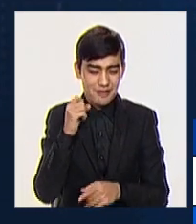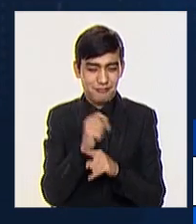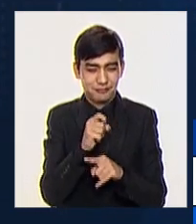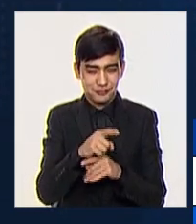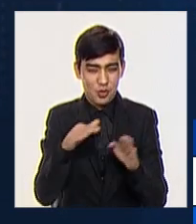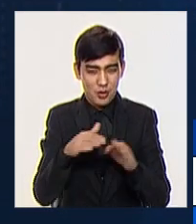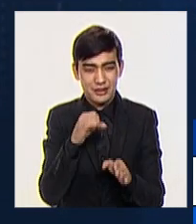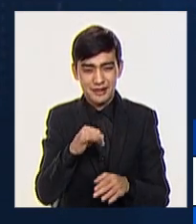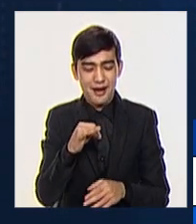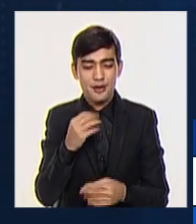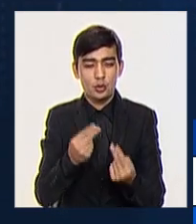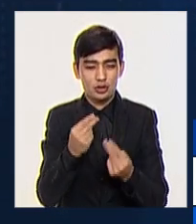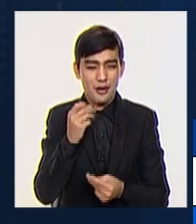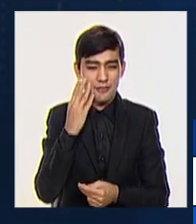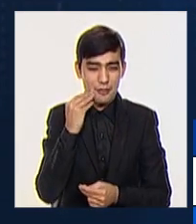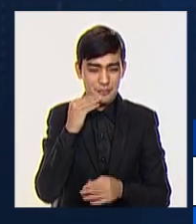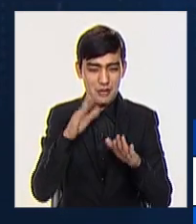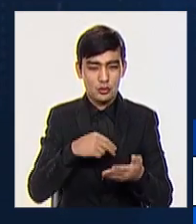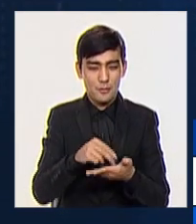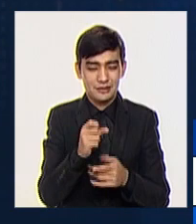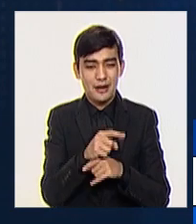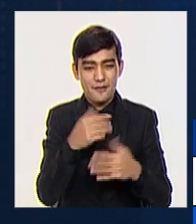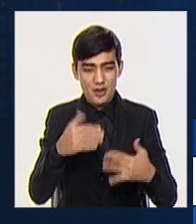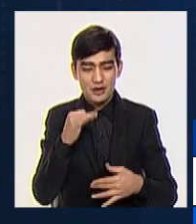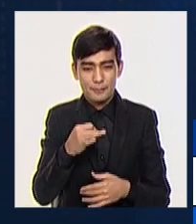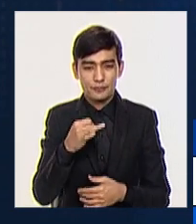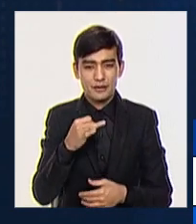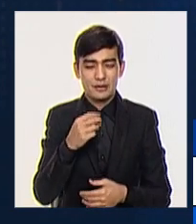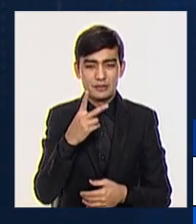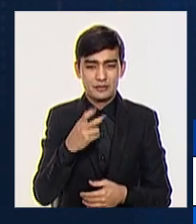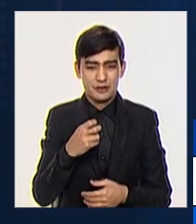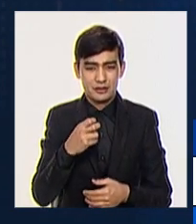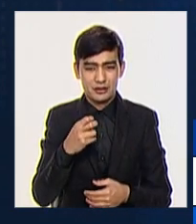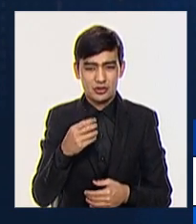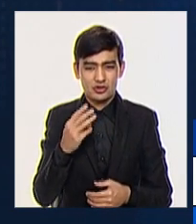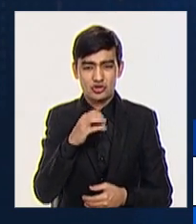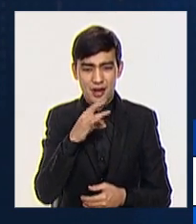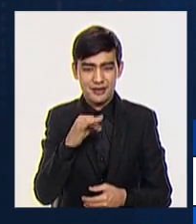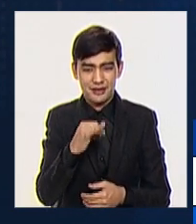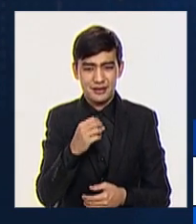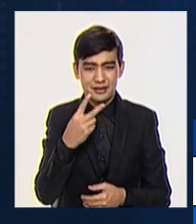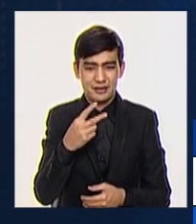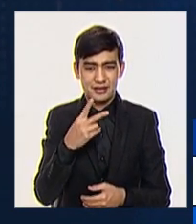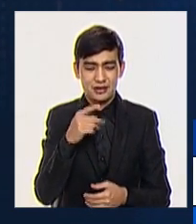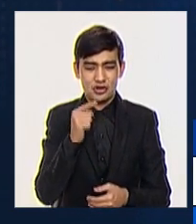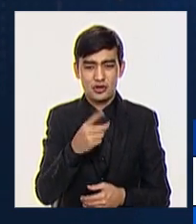заказывали из Алматы. Дерево украшает 1200 шаров, 20 стопозиционных и